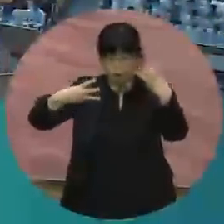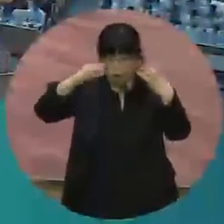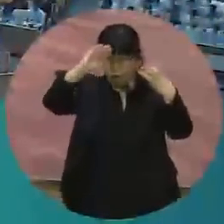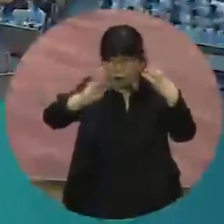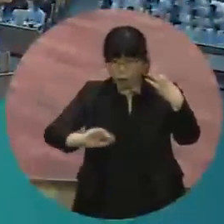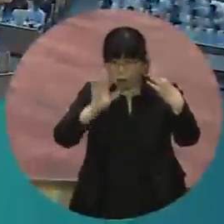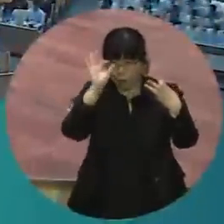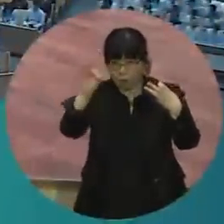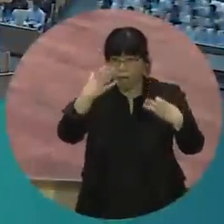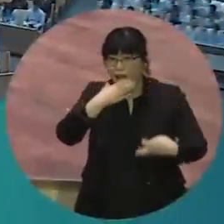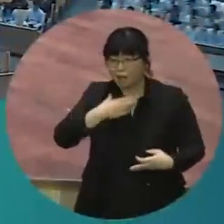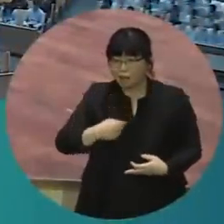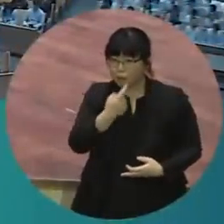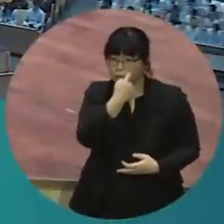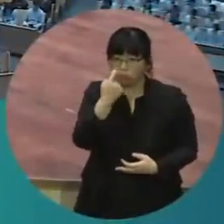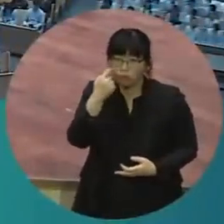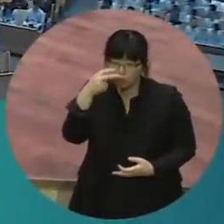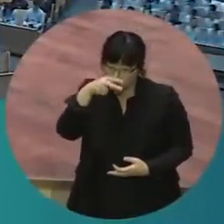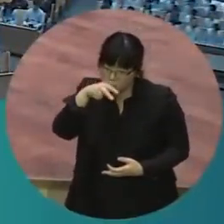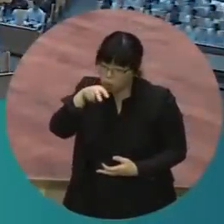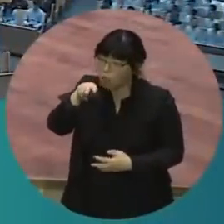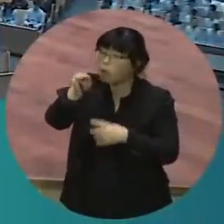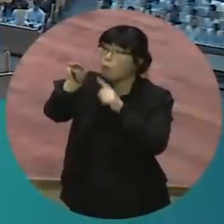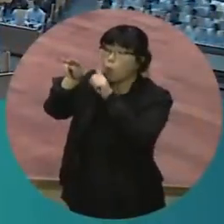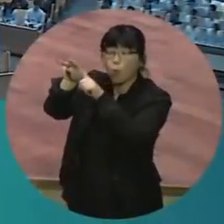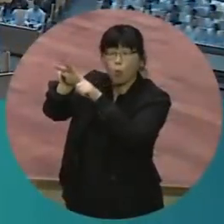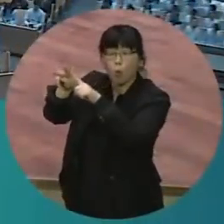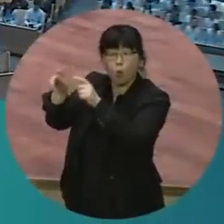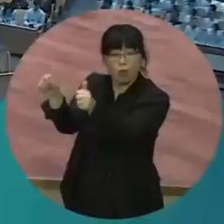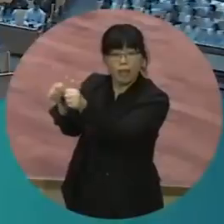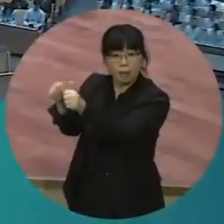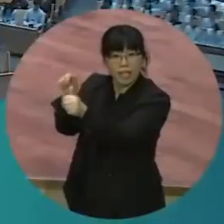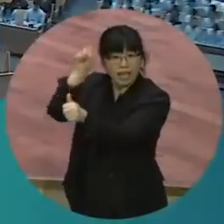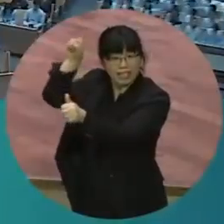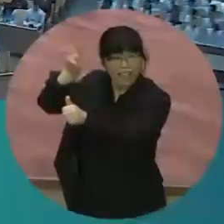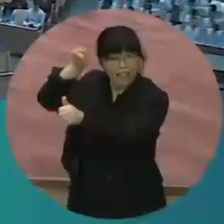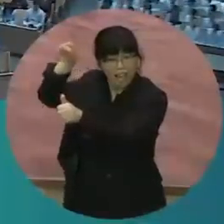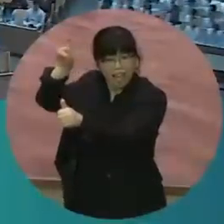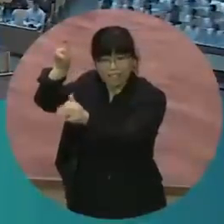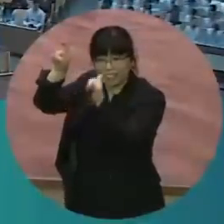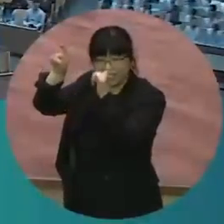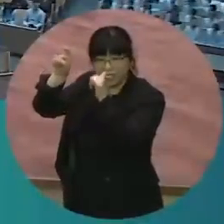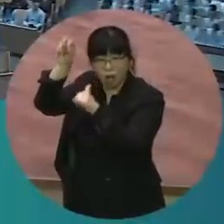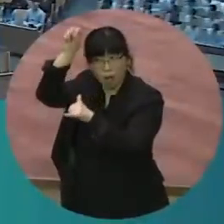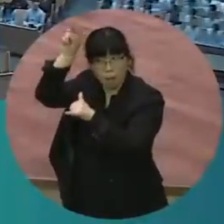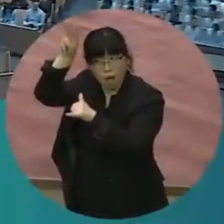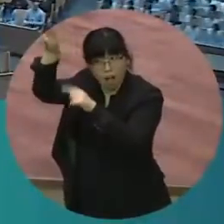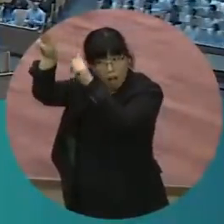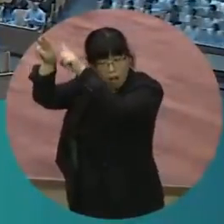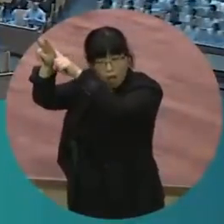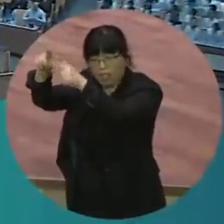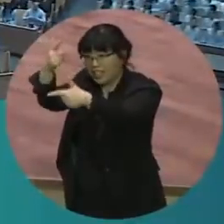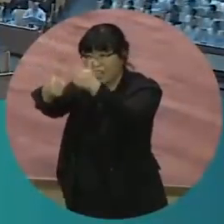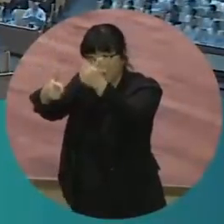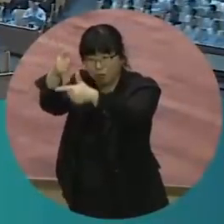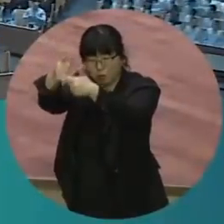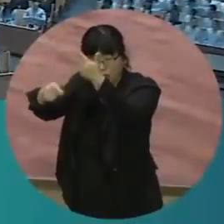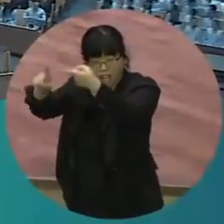아브라함의 눈을 들어 살펴본 적 한 수양이 뒤에 있는데 뿔이 수풀에 걸렸는지라. 아브라함이 가서 그 수양을